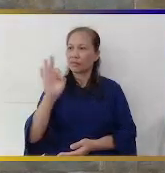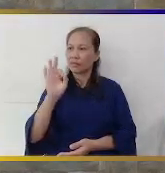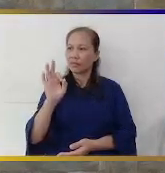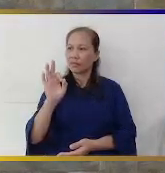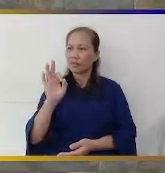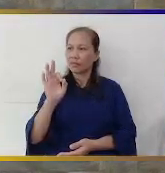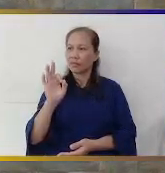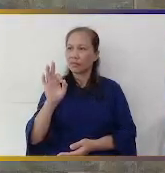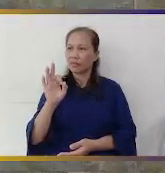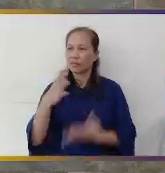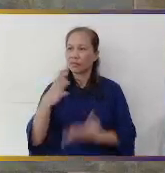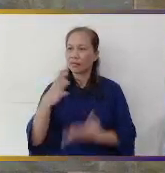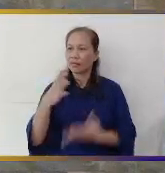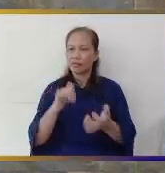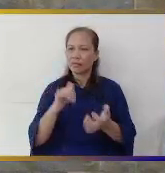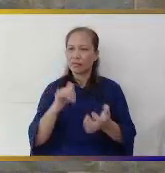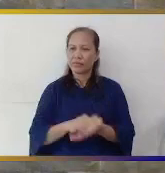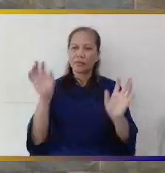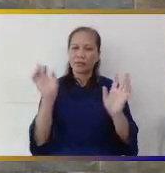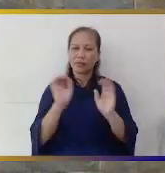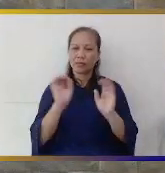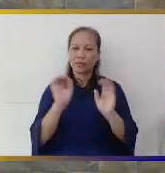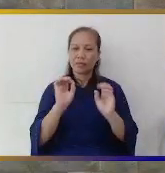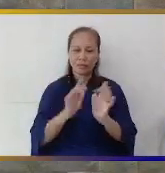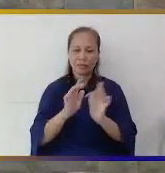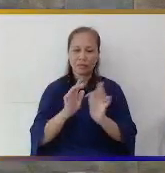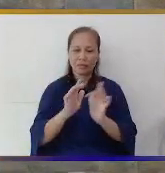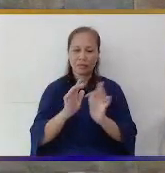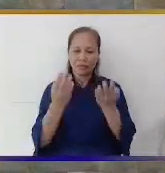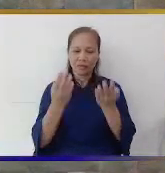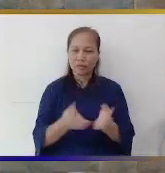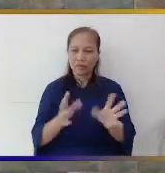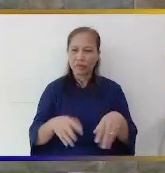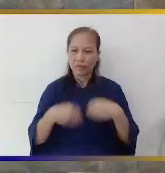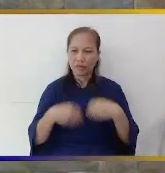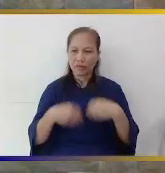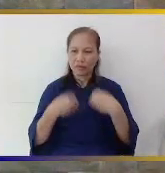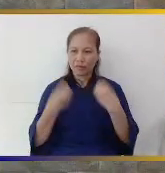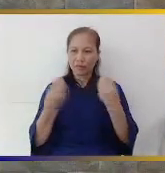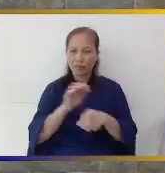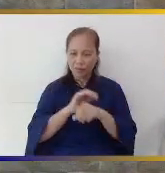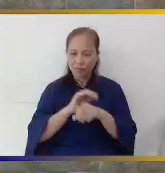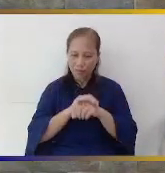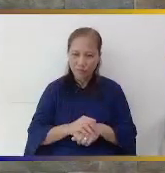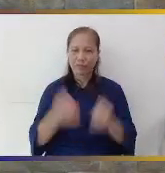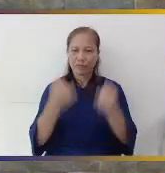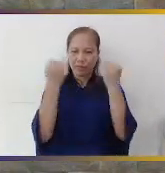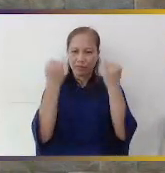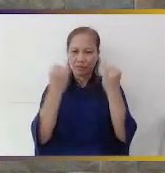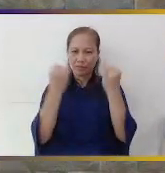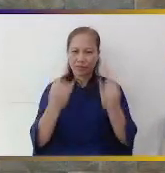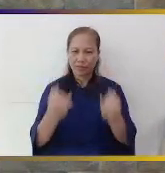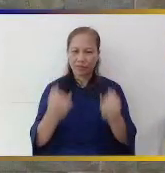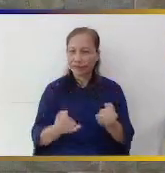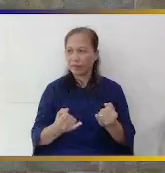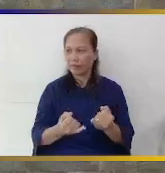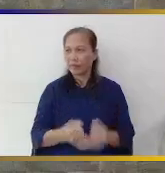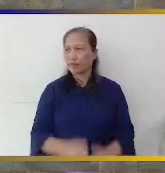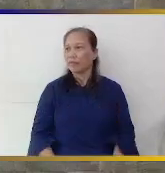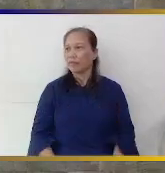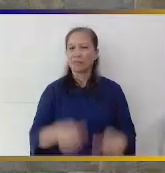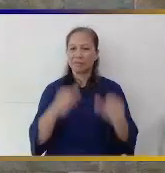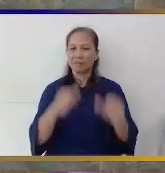biblya yung adoration giving of Worship Saan sa mga imahe at sa mga